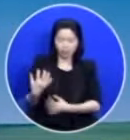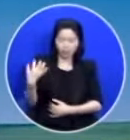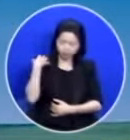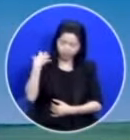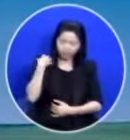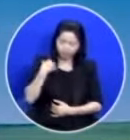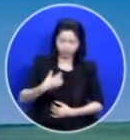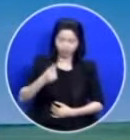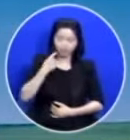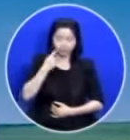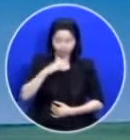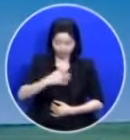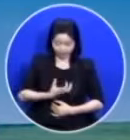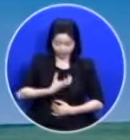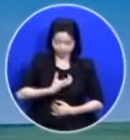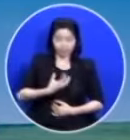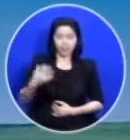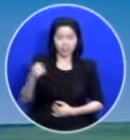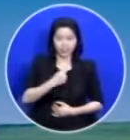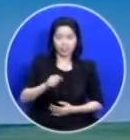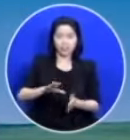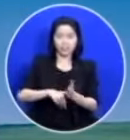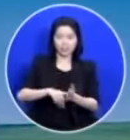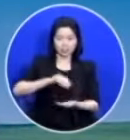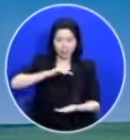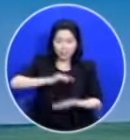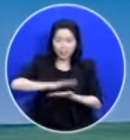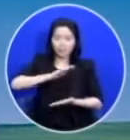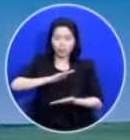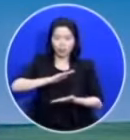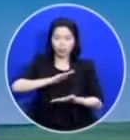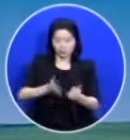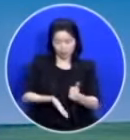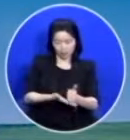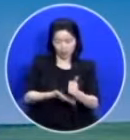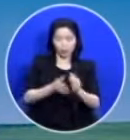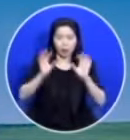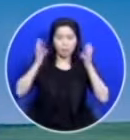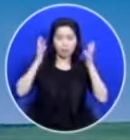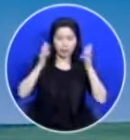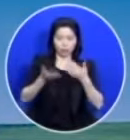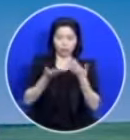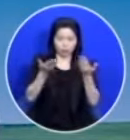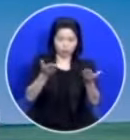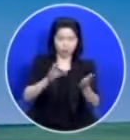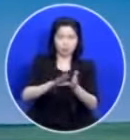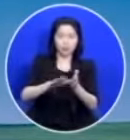메달을 거어 줬을 때 정말 뜨거운 존경의 박수를 보냅니다